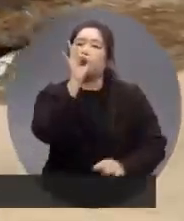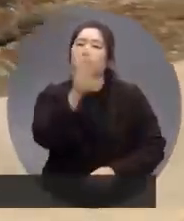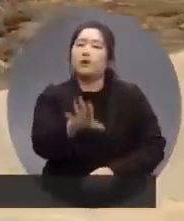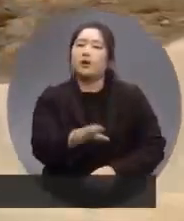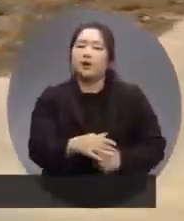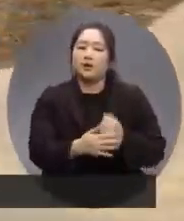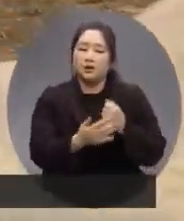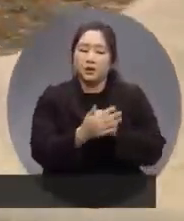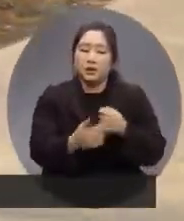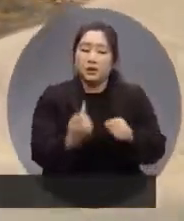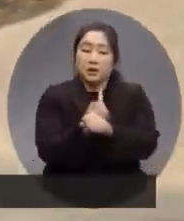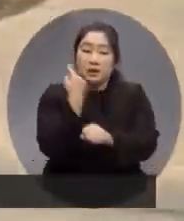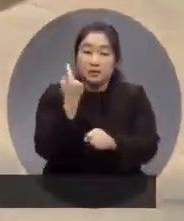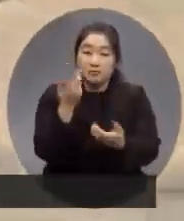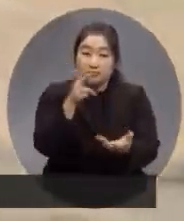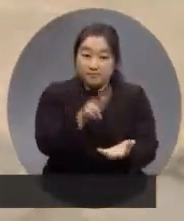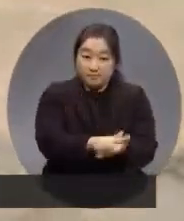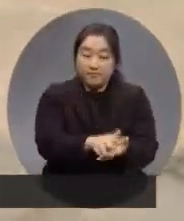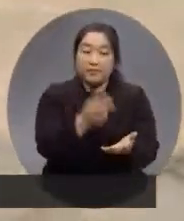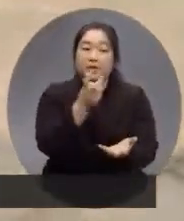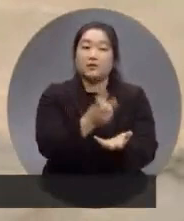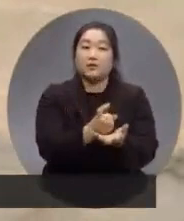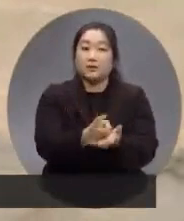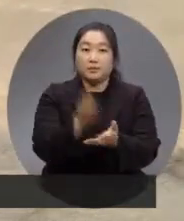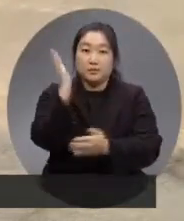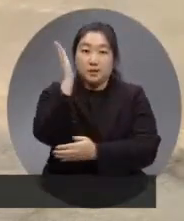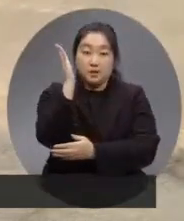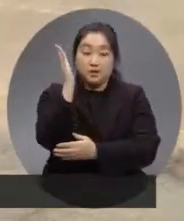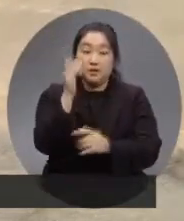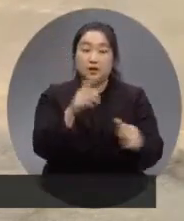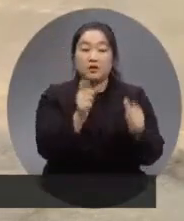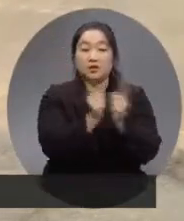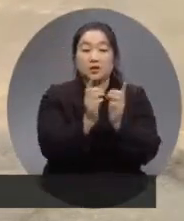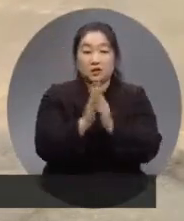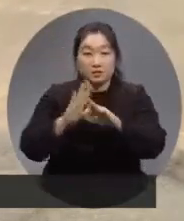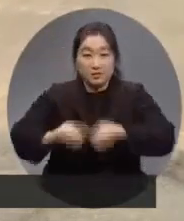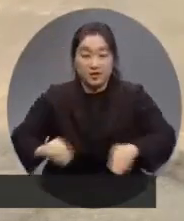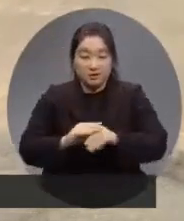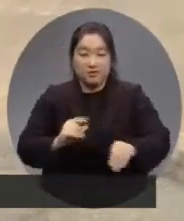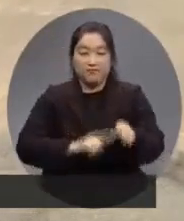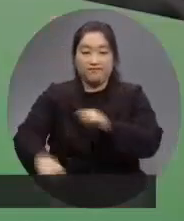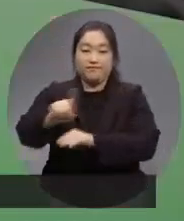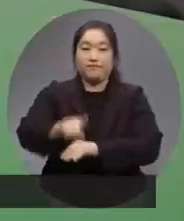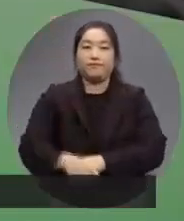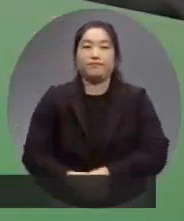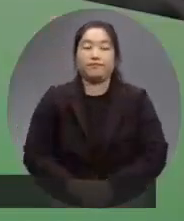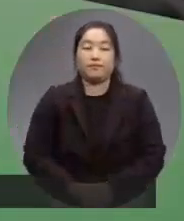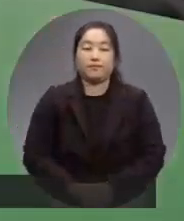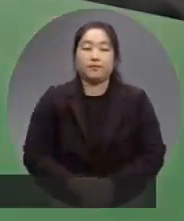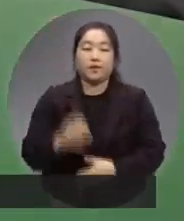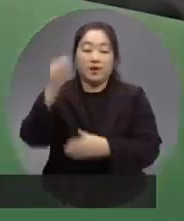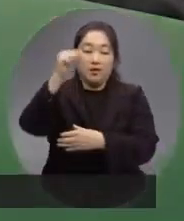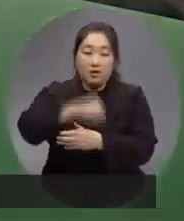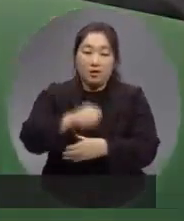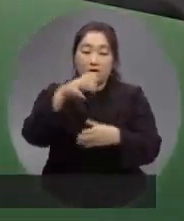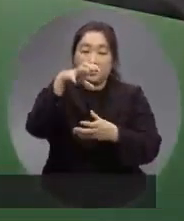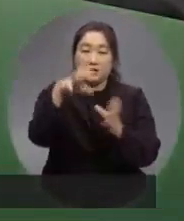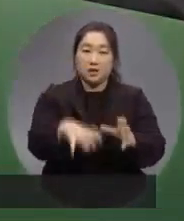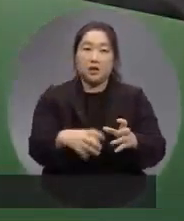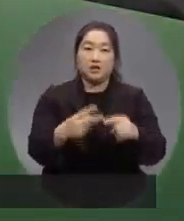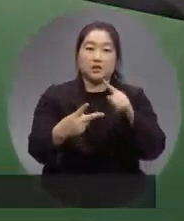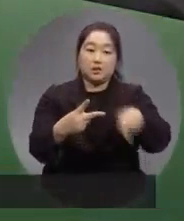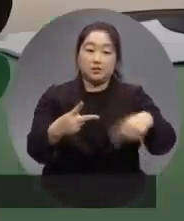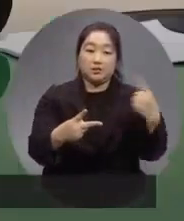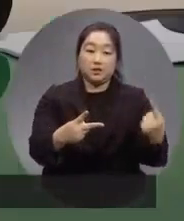되자 지난해 새로 도입된 주민조례 발안제를 통해 직접 해결에 나선 겁니다. 허가 제한 거리는 2분의